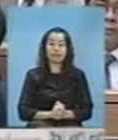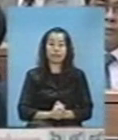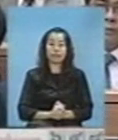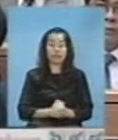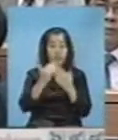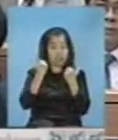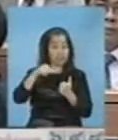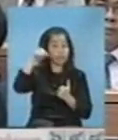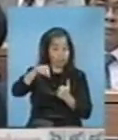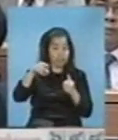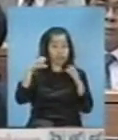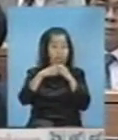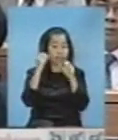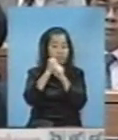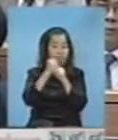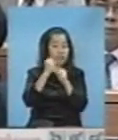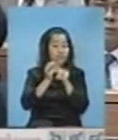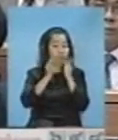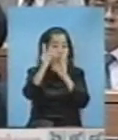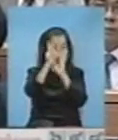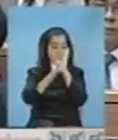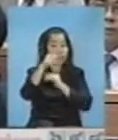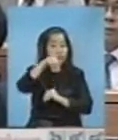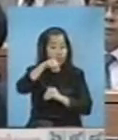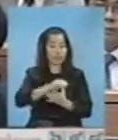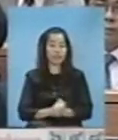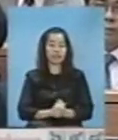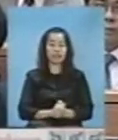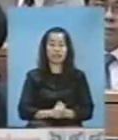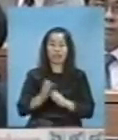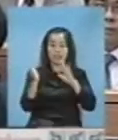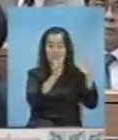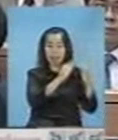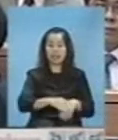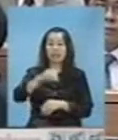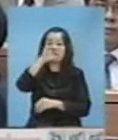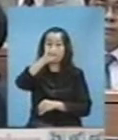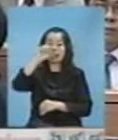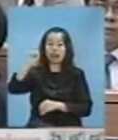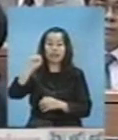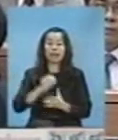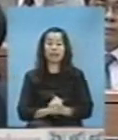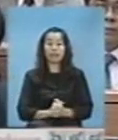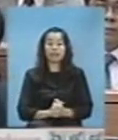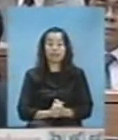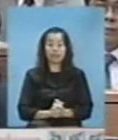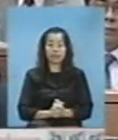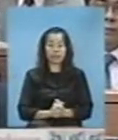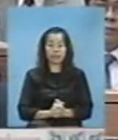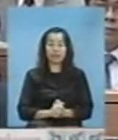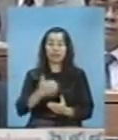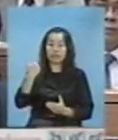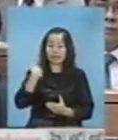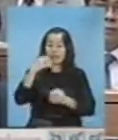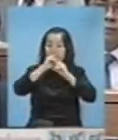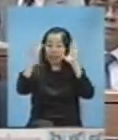นี่คณะทำงานด้านกฎหมายครับผู้แทนราษฎรอีกท่านหนึ่งระบุครับยืนยันชั